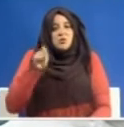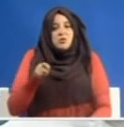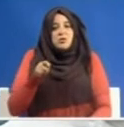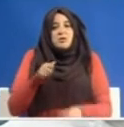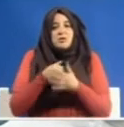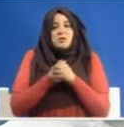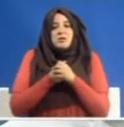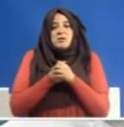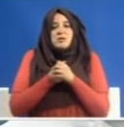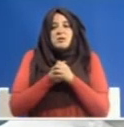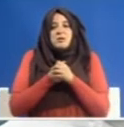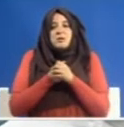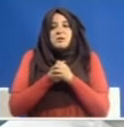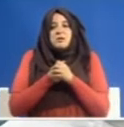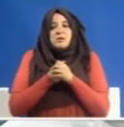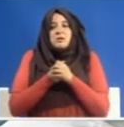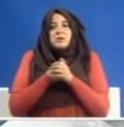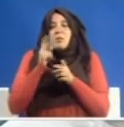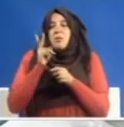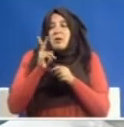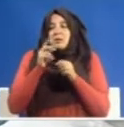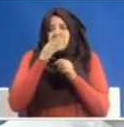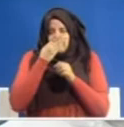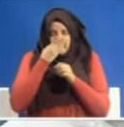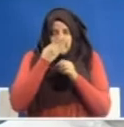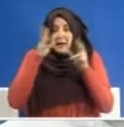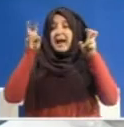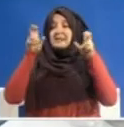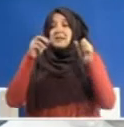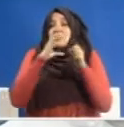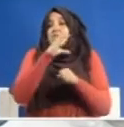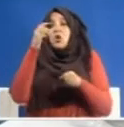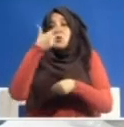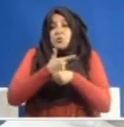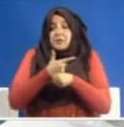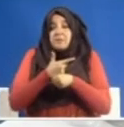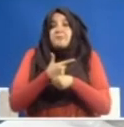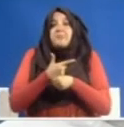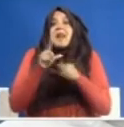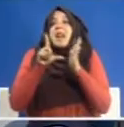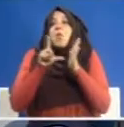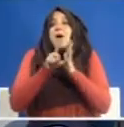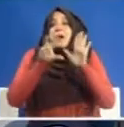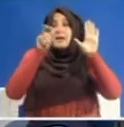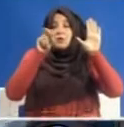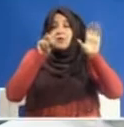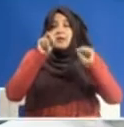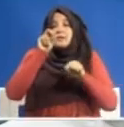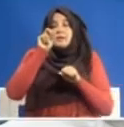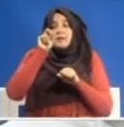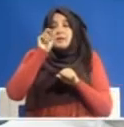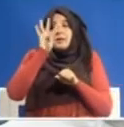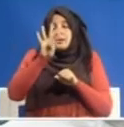هذا بتوجيه من المادة 112 من قانون 84/11 المعدل والمتمم، باش